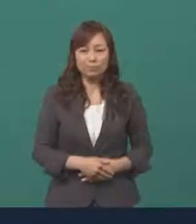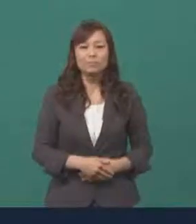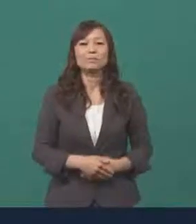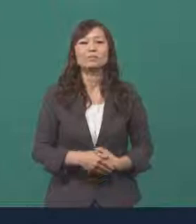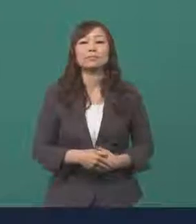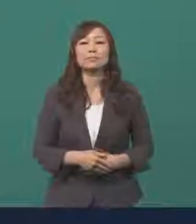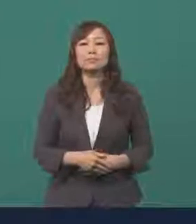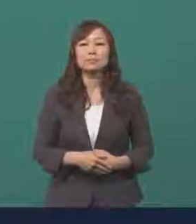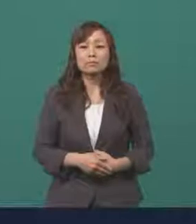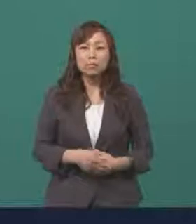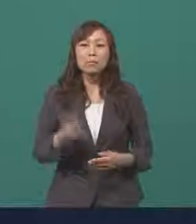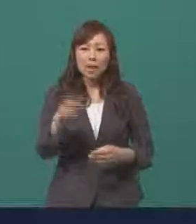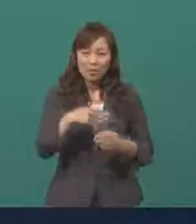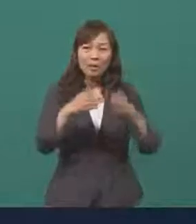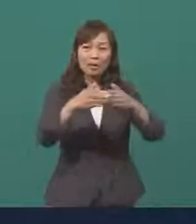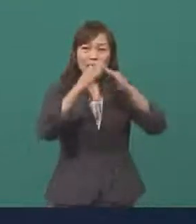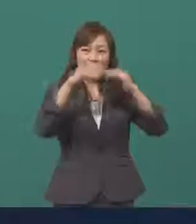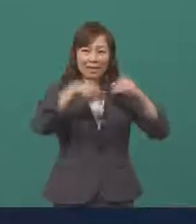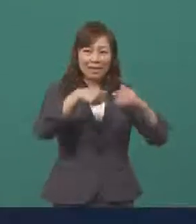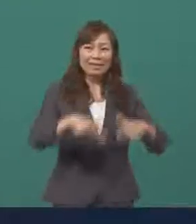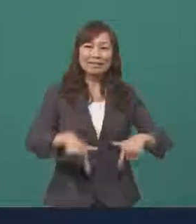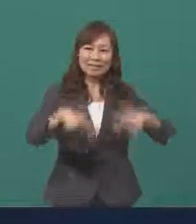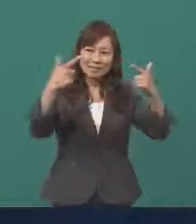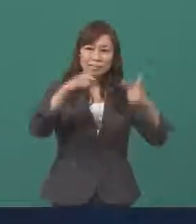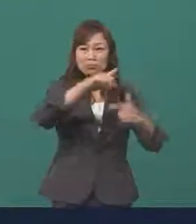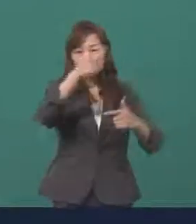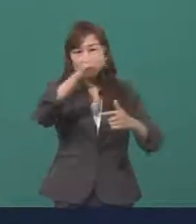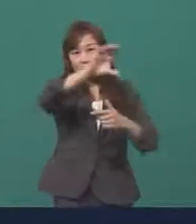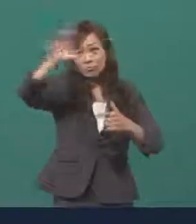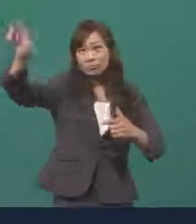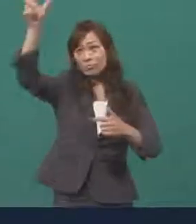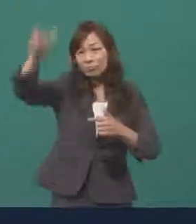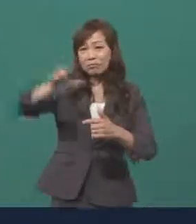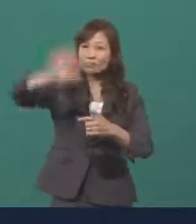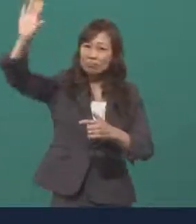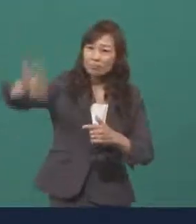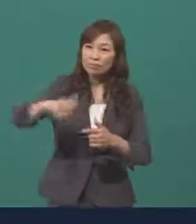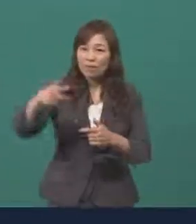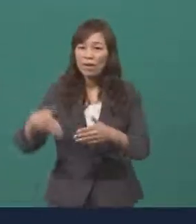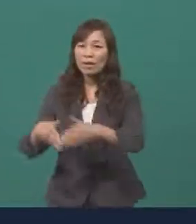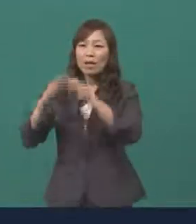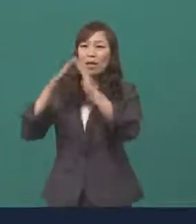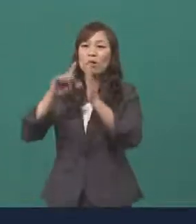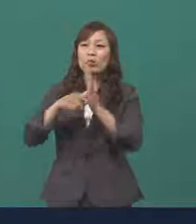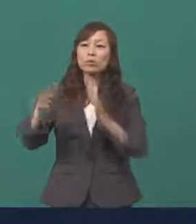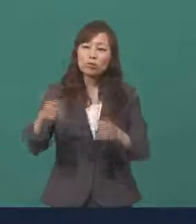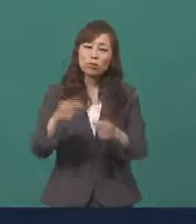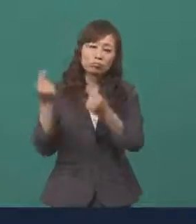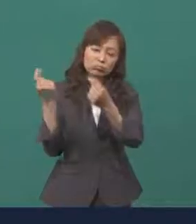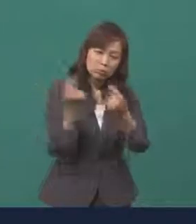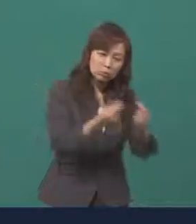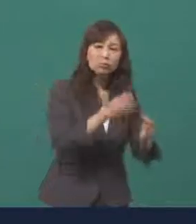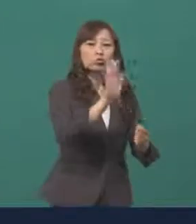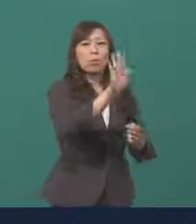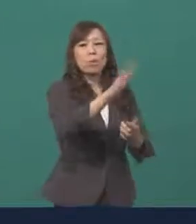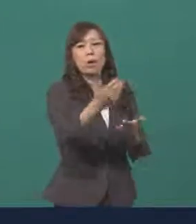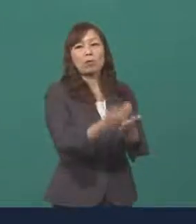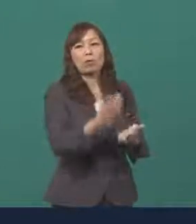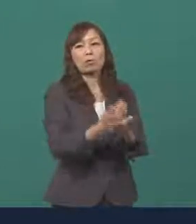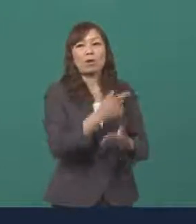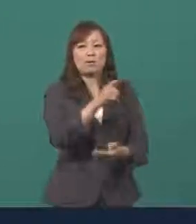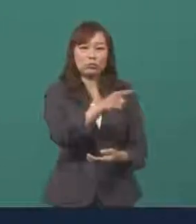築当初の形式を残しています。また内装の材料なども建築当時のものが残され